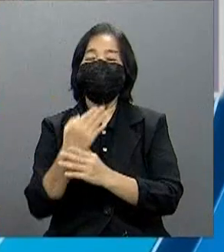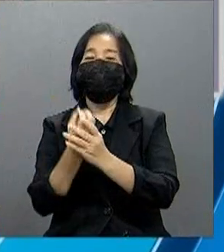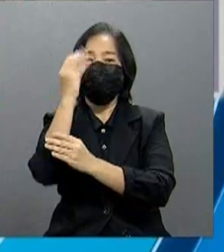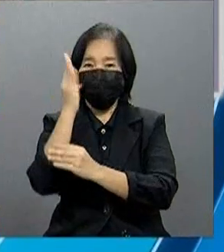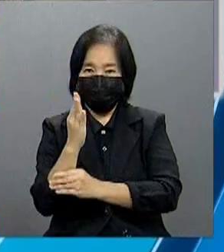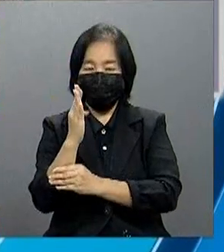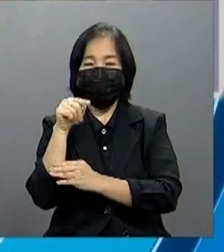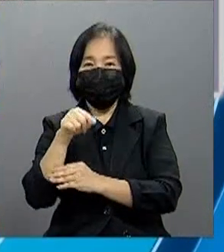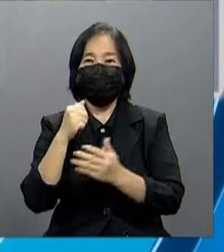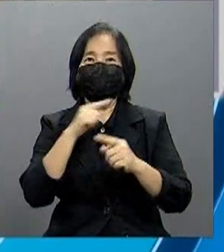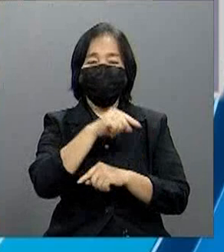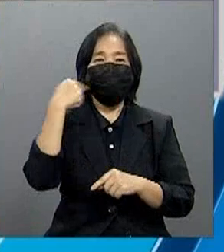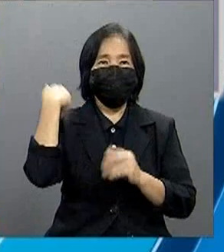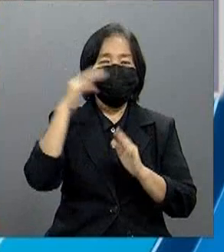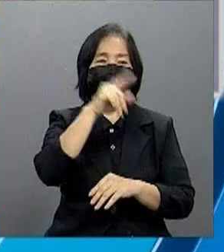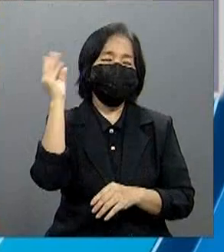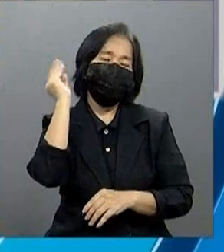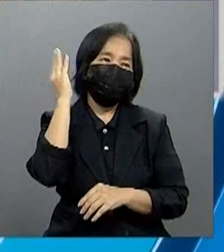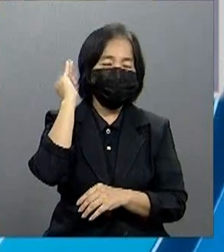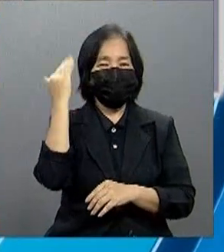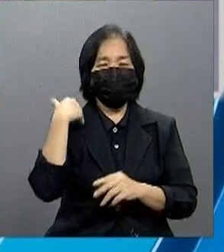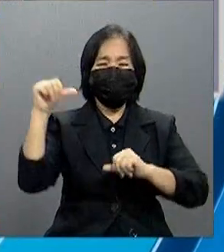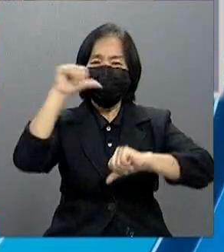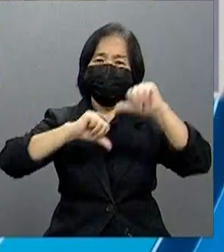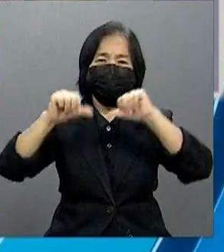ย ิ น ม ันคือกระบวนการยังไงเหรอฮะในการทำวัคซีน